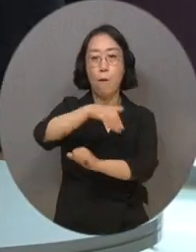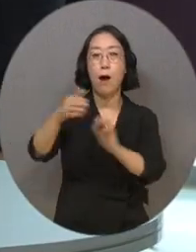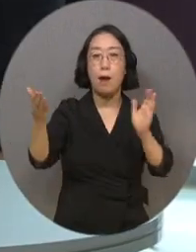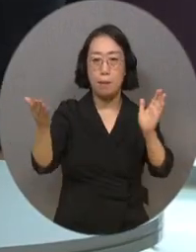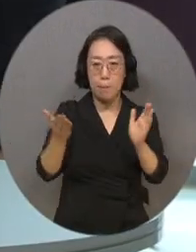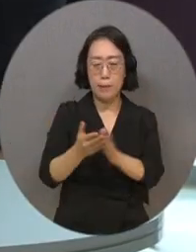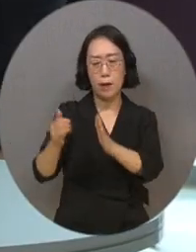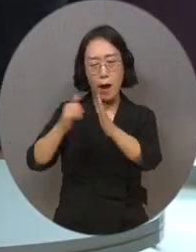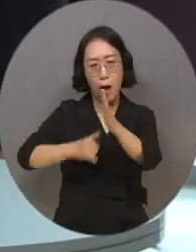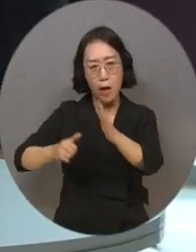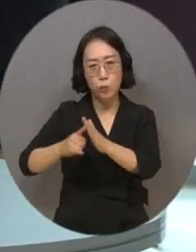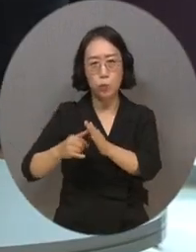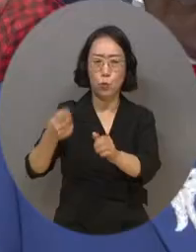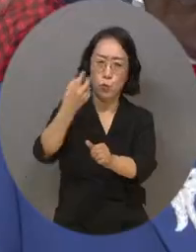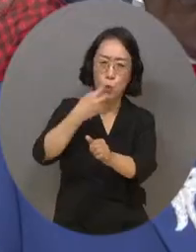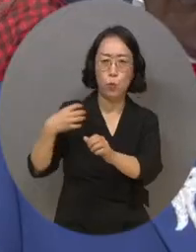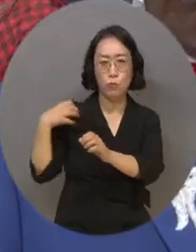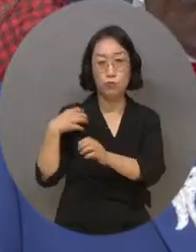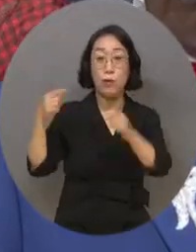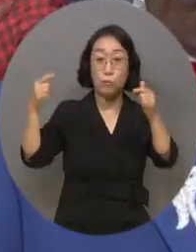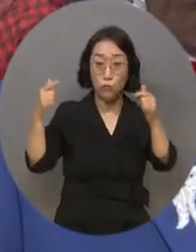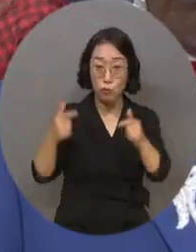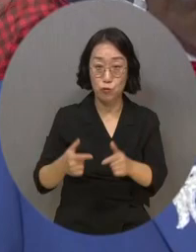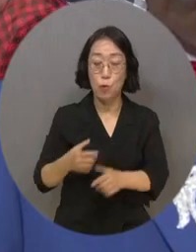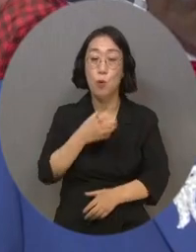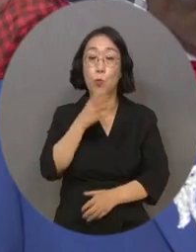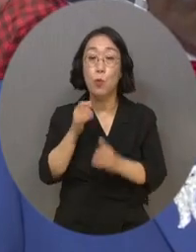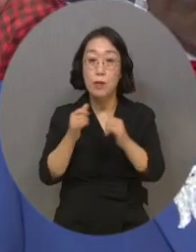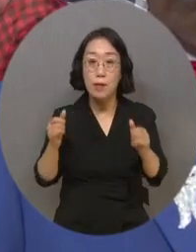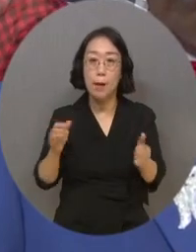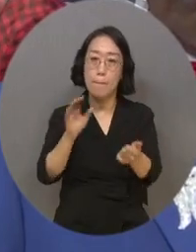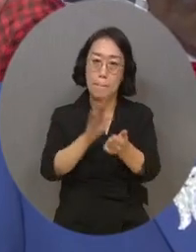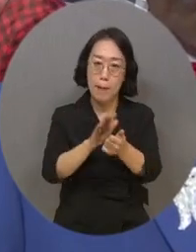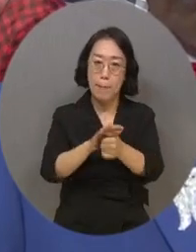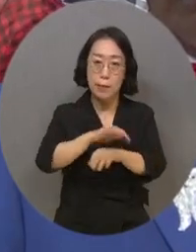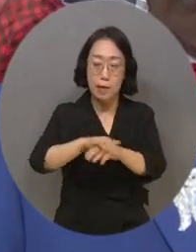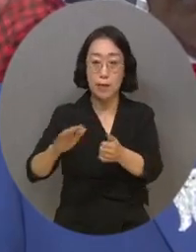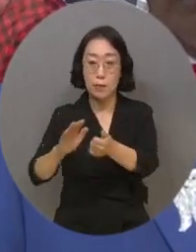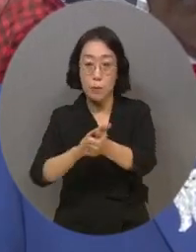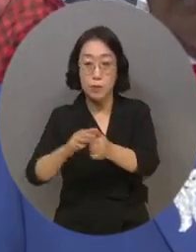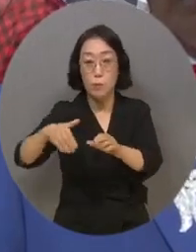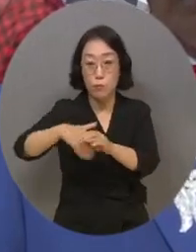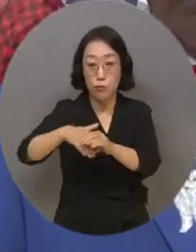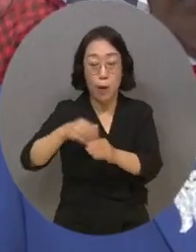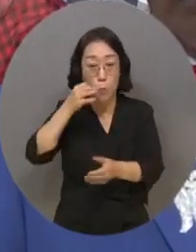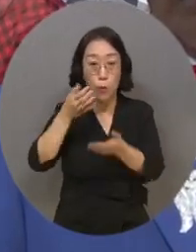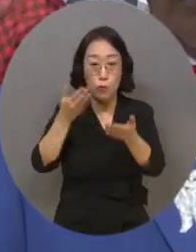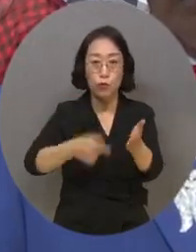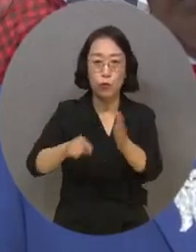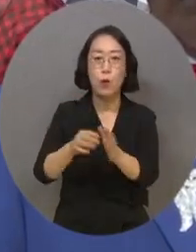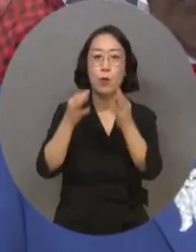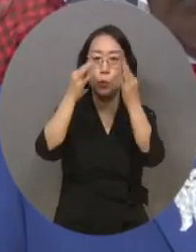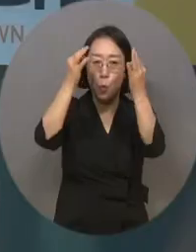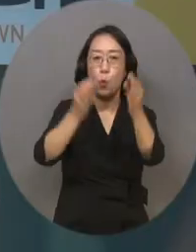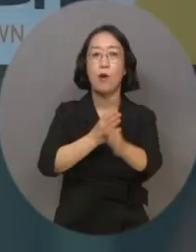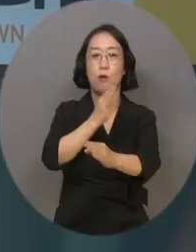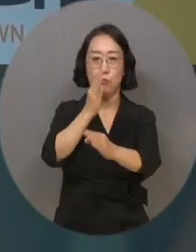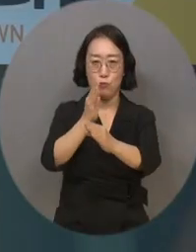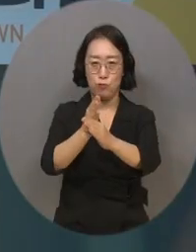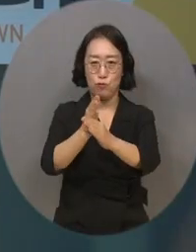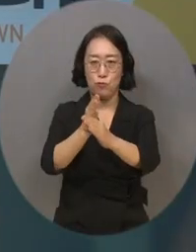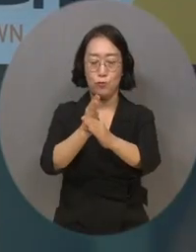가족들의 돌봄 부담을 덜고 어르신들에게 양질의 의료와 문화 서비스를 제공하고자 힘쓰고 있습니다